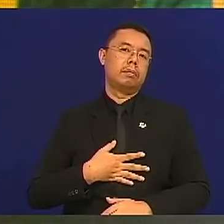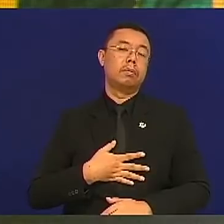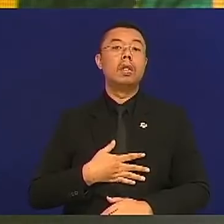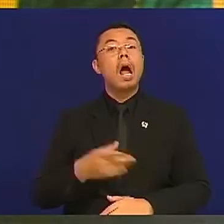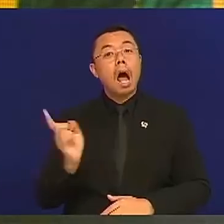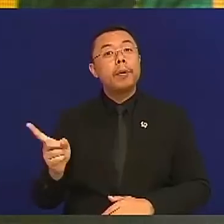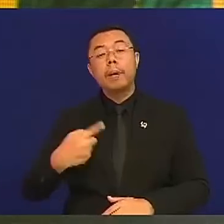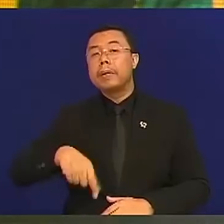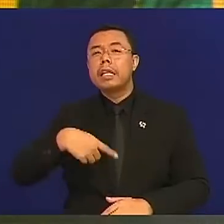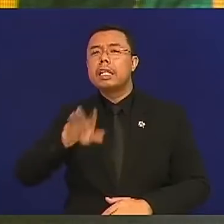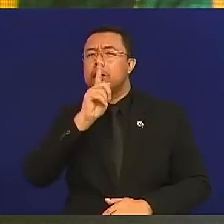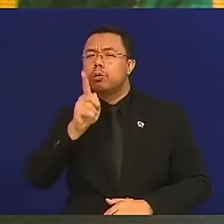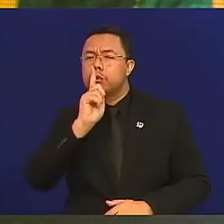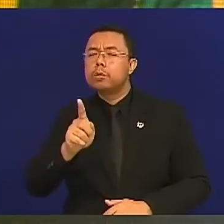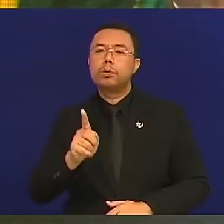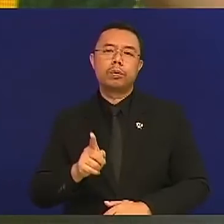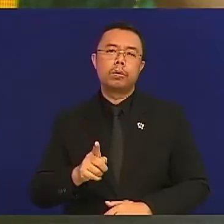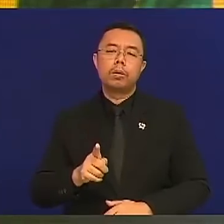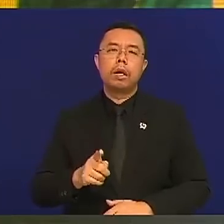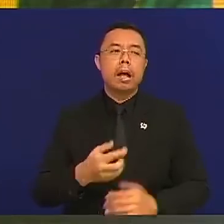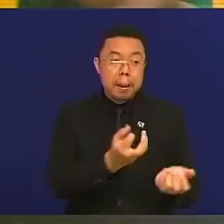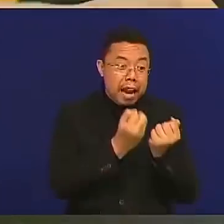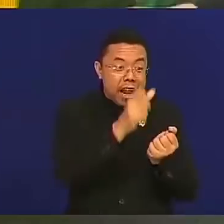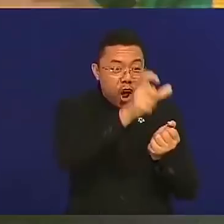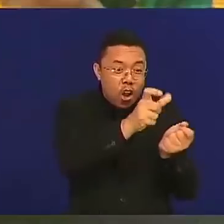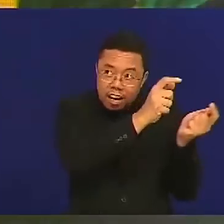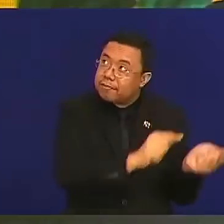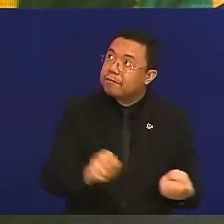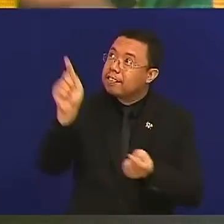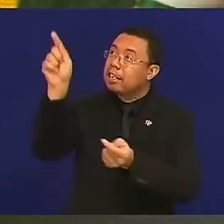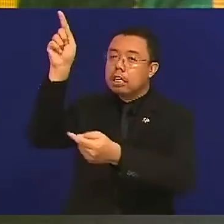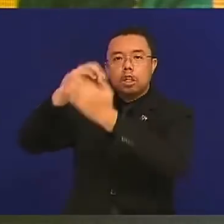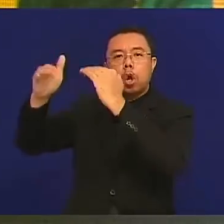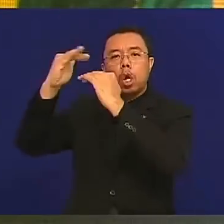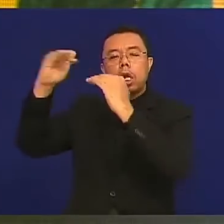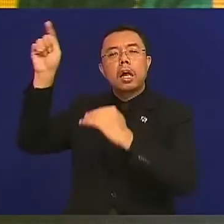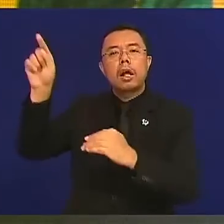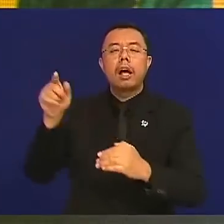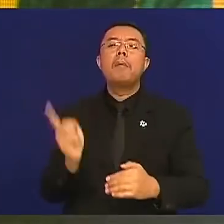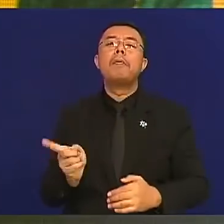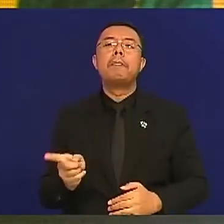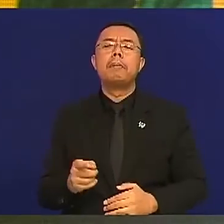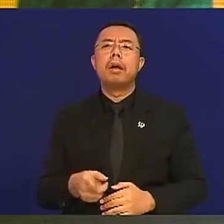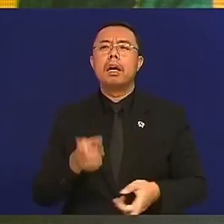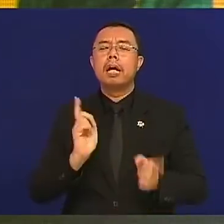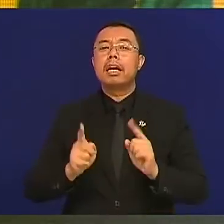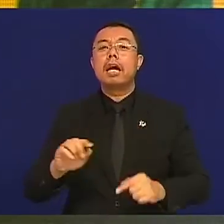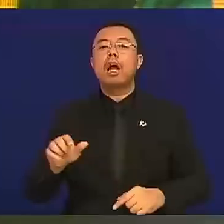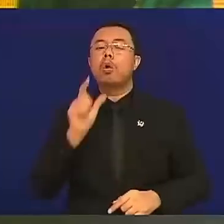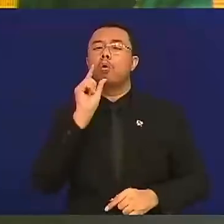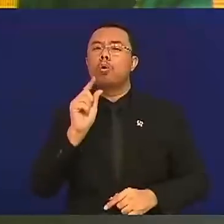Kenapa kita tidak sungguh-sungguh menarik orang itu ke kerajaan surga, saudara? Kalau